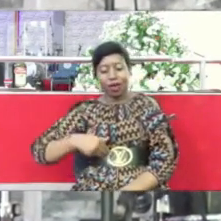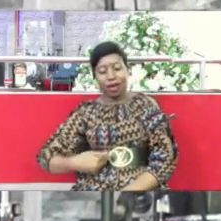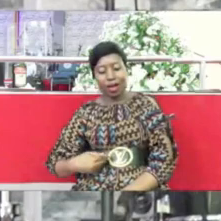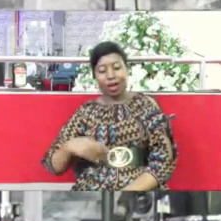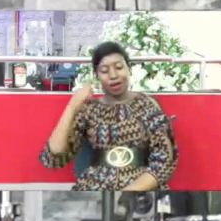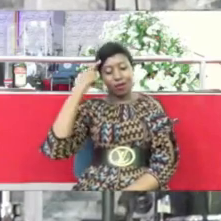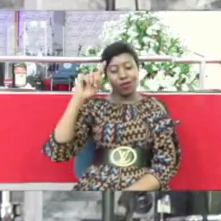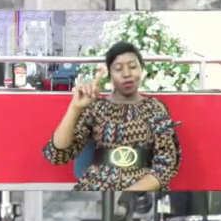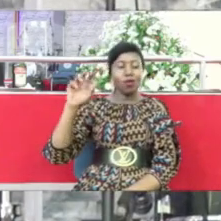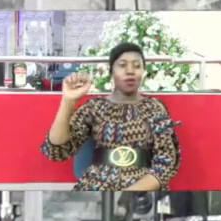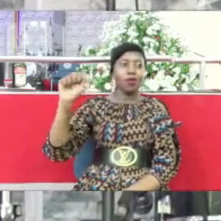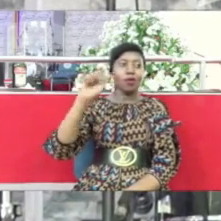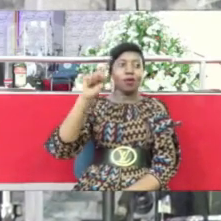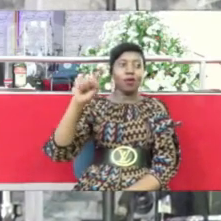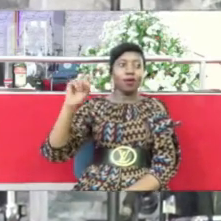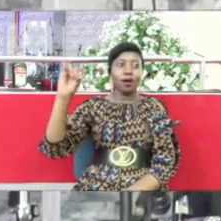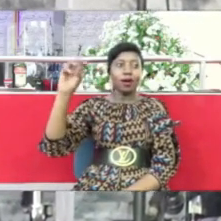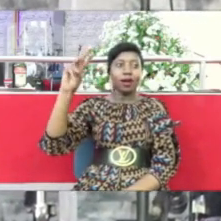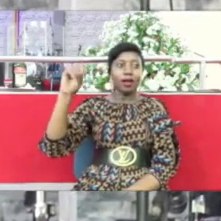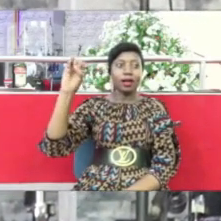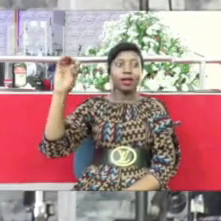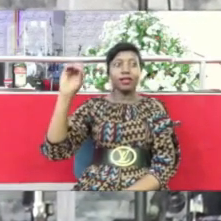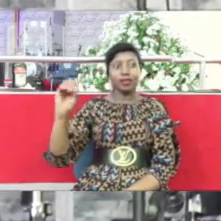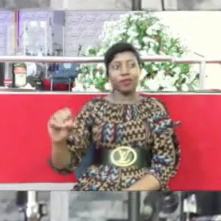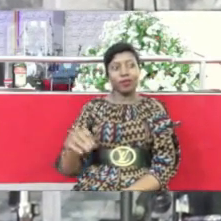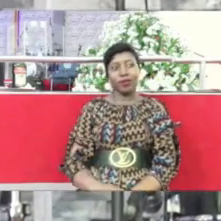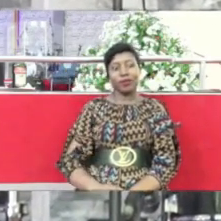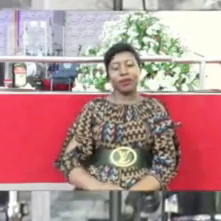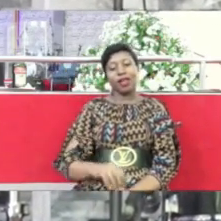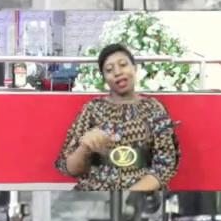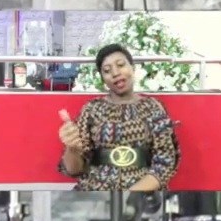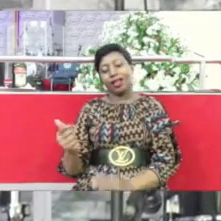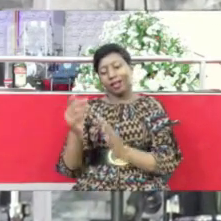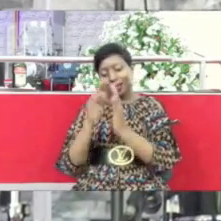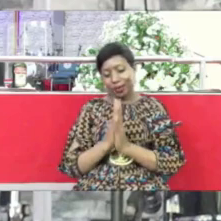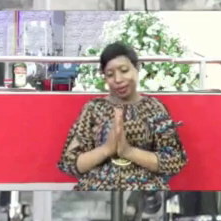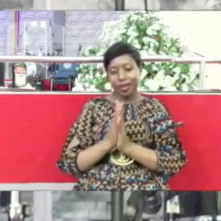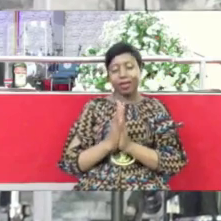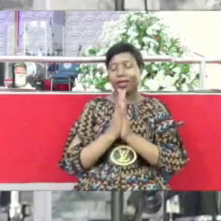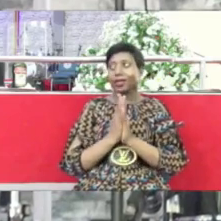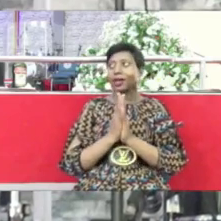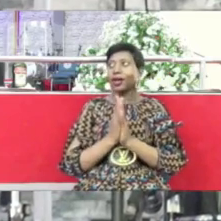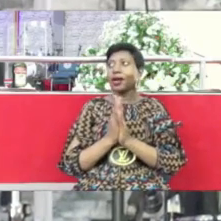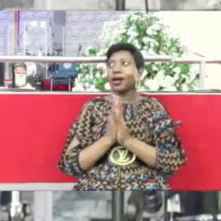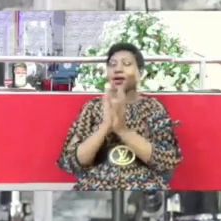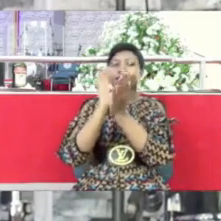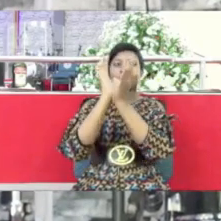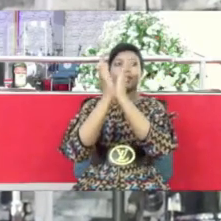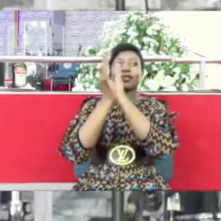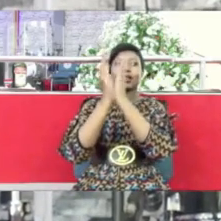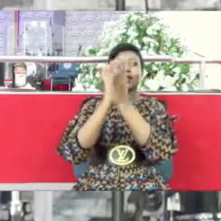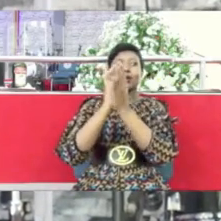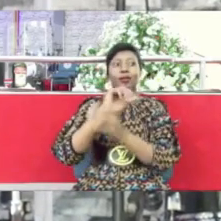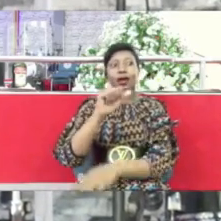wakaombea Nyayo Stadium na wengine wakaombea Jivanji. Others prayed at Jivanji others at Nyayo. Kwa sababu njaa ni njaa.